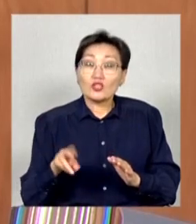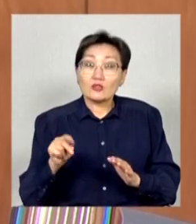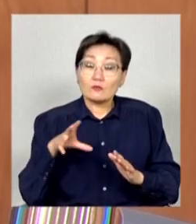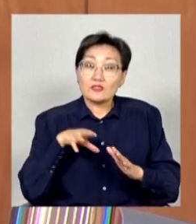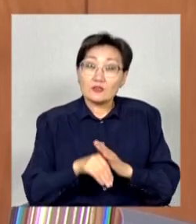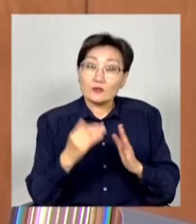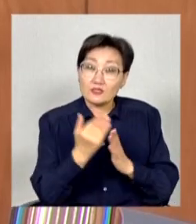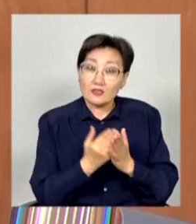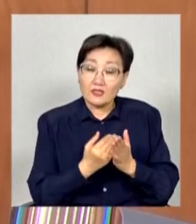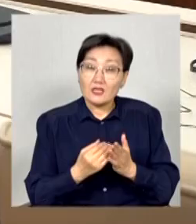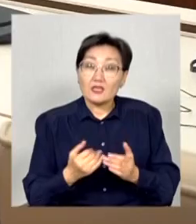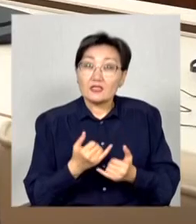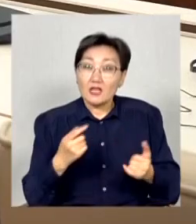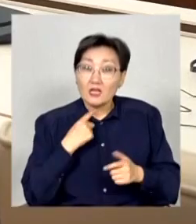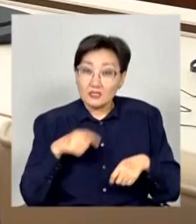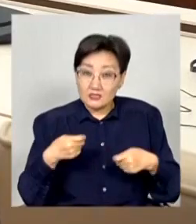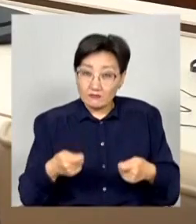включенных в списки для голосования.